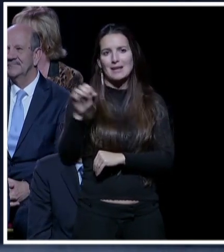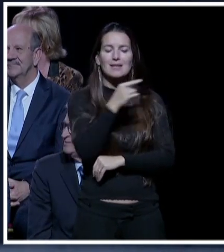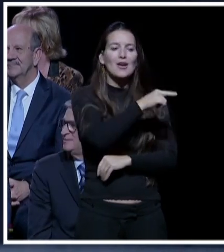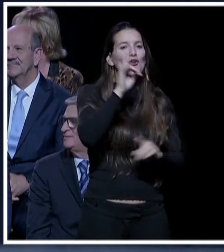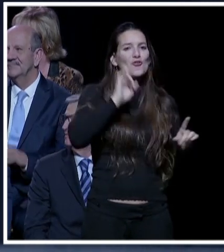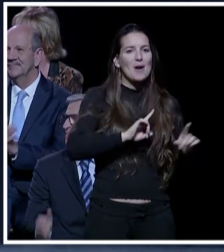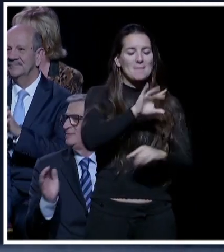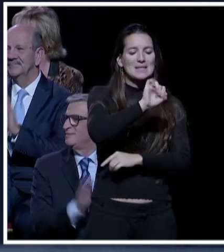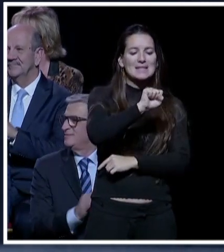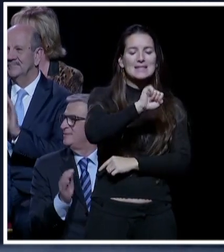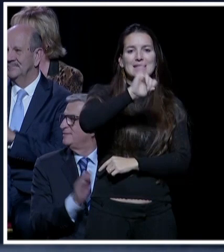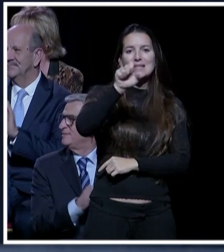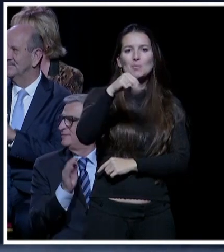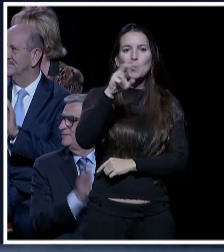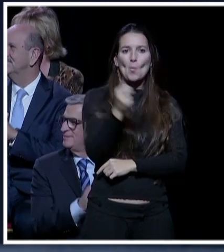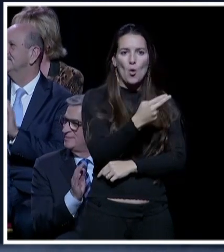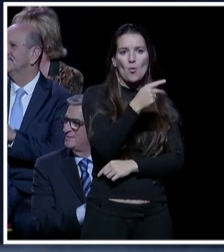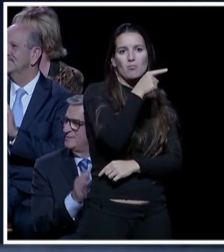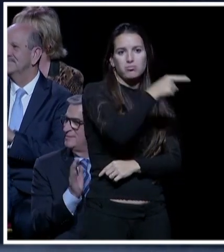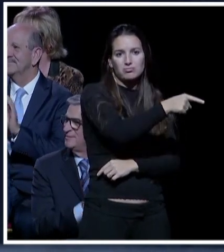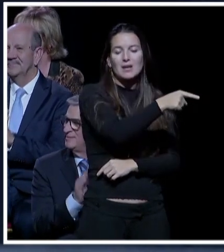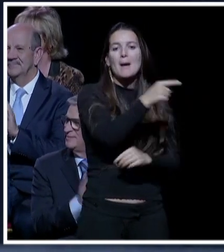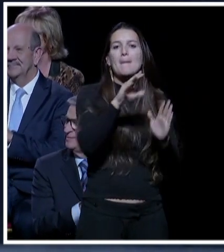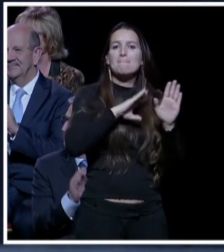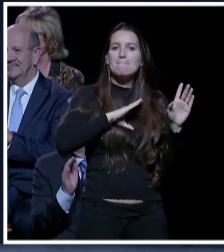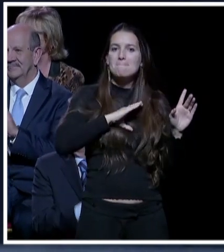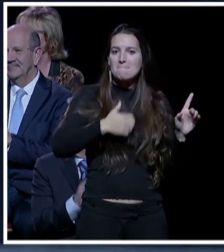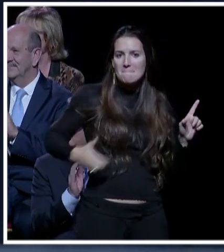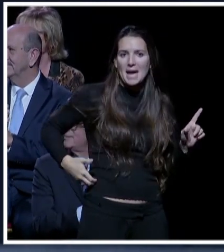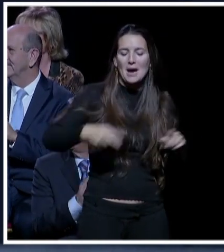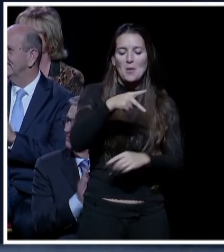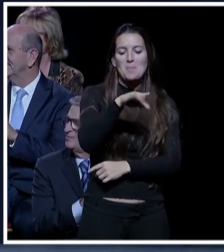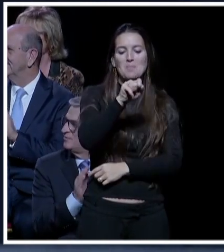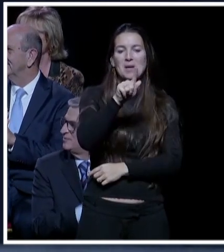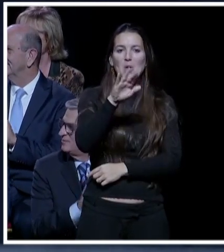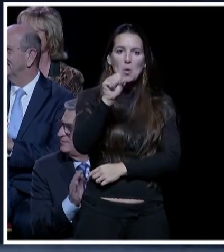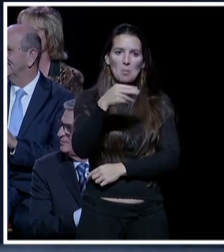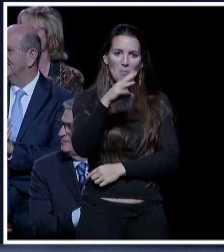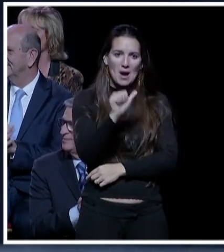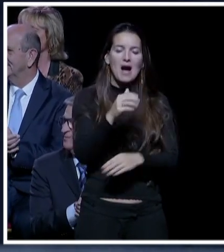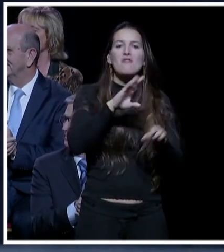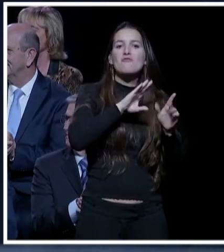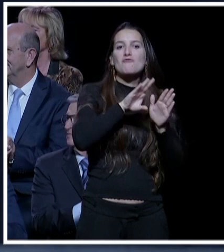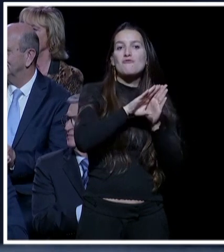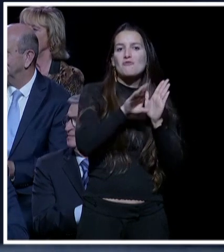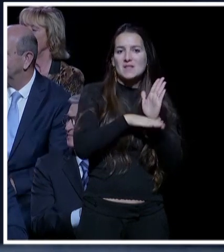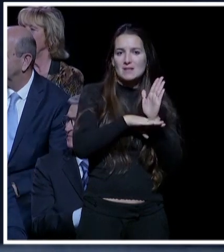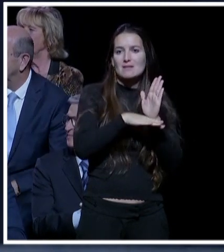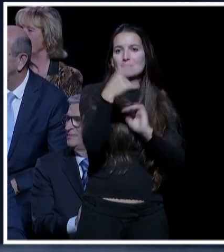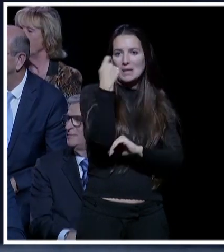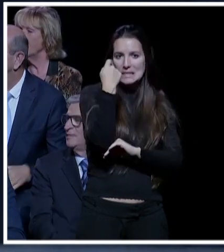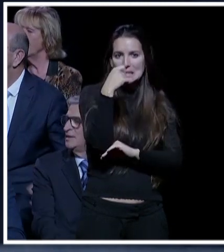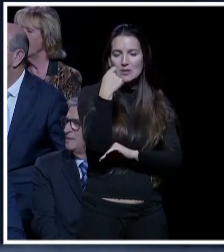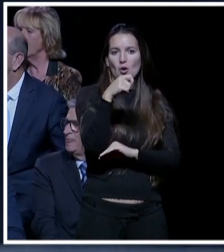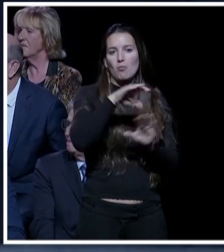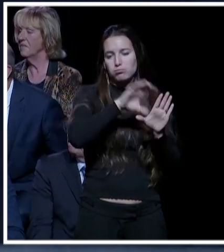Simon. Chère Florence, maire de Pégoma, vice-présidente de la communauté d'agglomération, je voudrais la féliciter parce qu'elle a